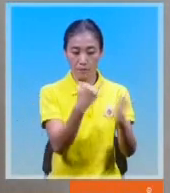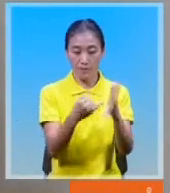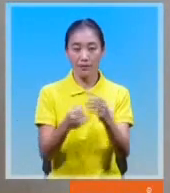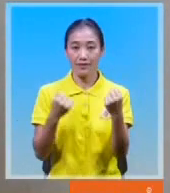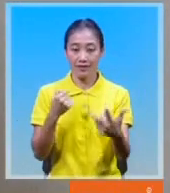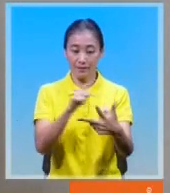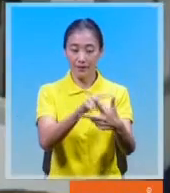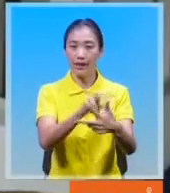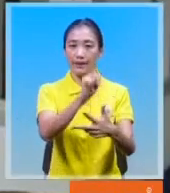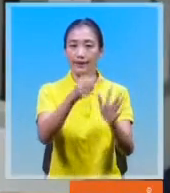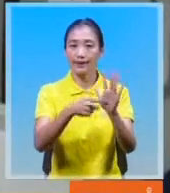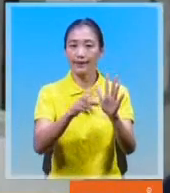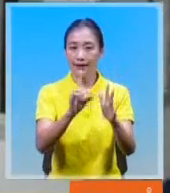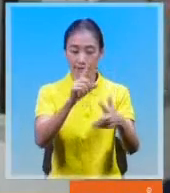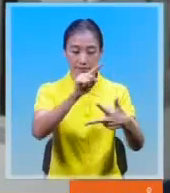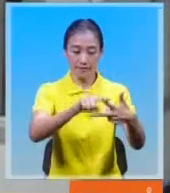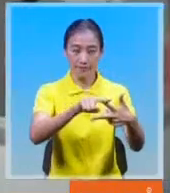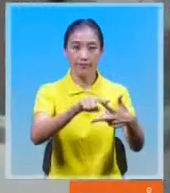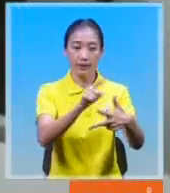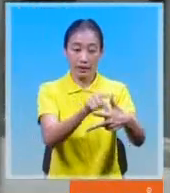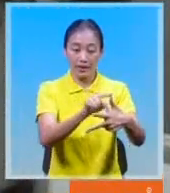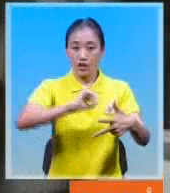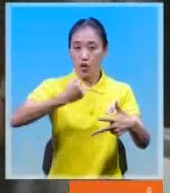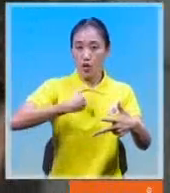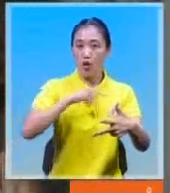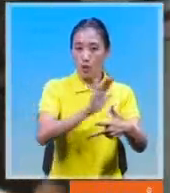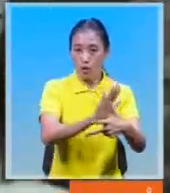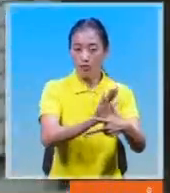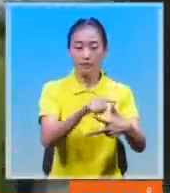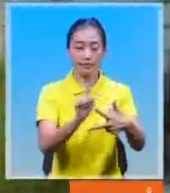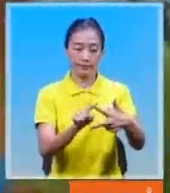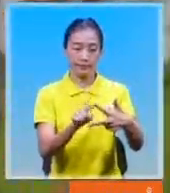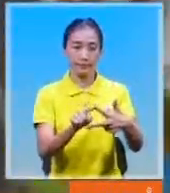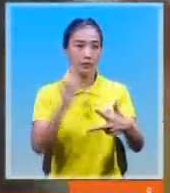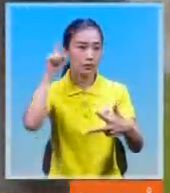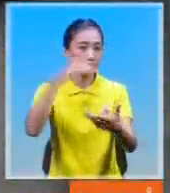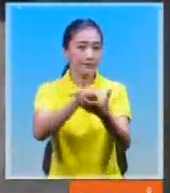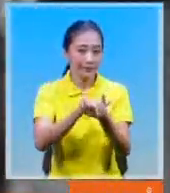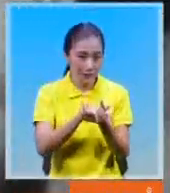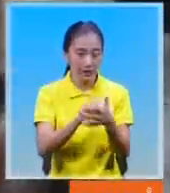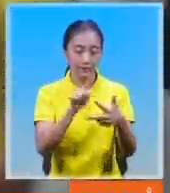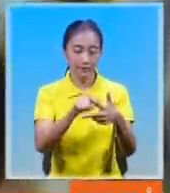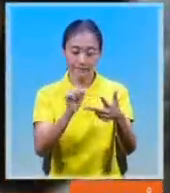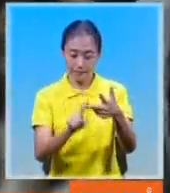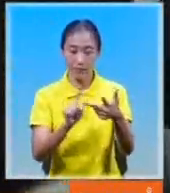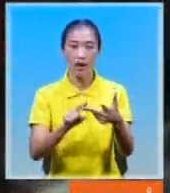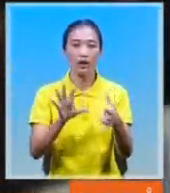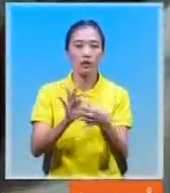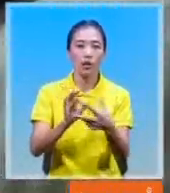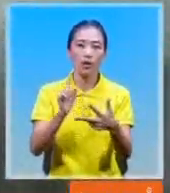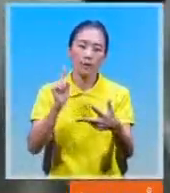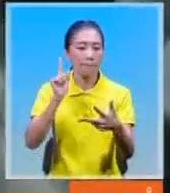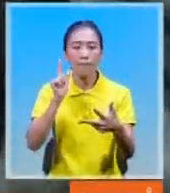ละนะครับนายณัฐพลถาวรพิบูลเจ้าของสถาบันกวดวิชาเถื่อนแห่งนี้ภรรยาของเขานะครับแล้วก็แม่ยายของเขาด้วยนะครับทั้งหมด